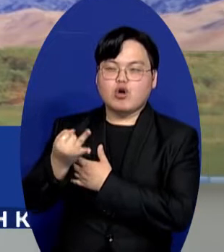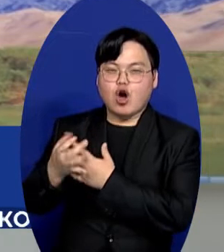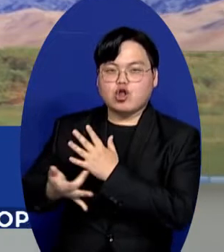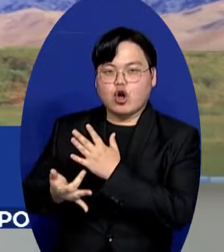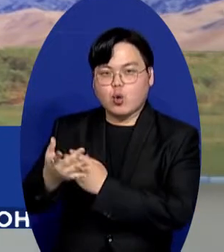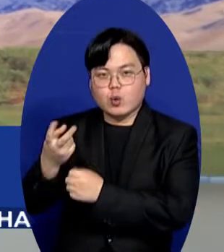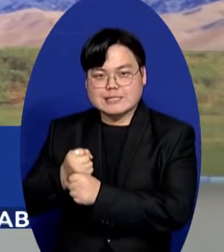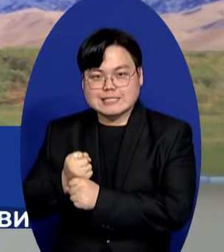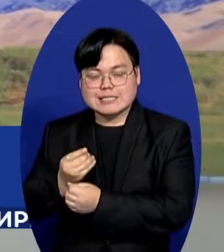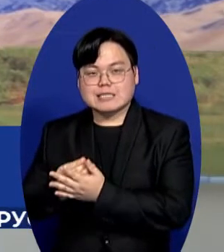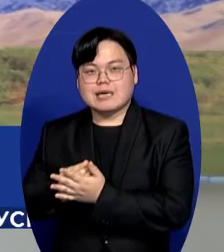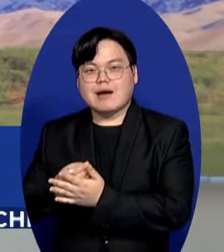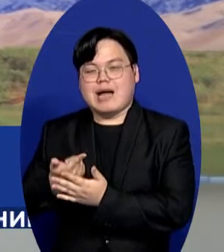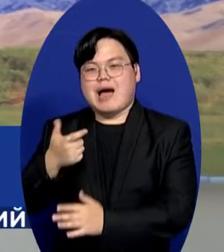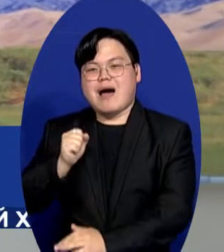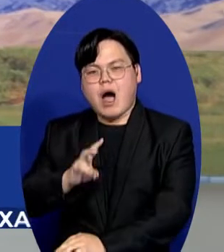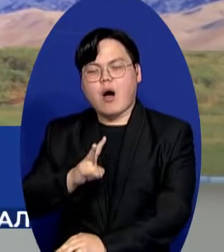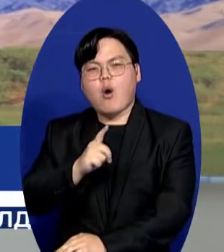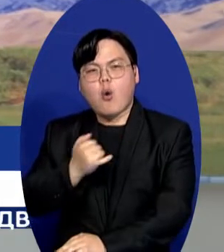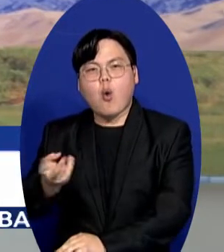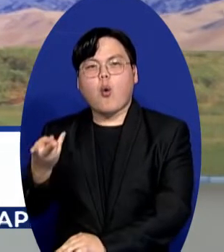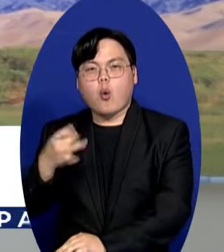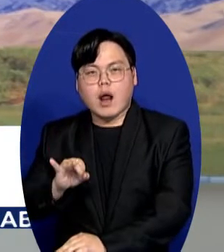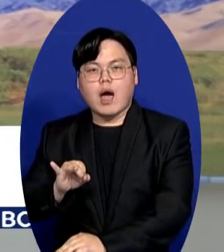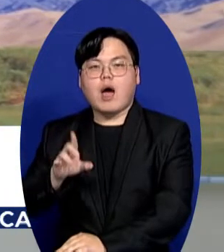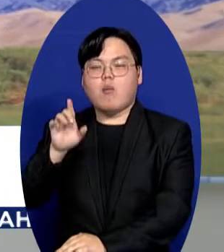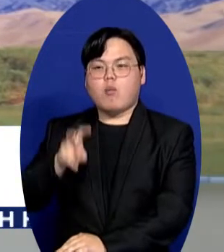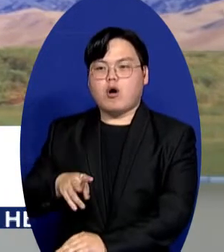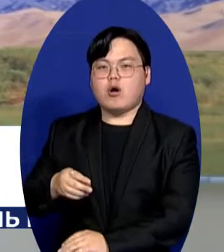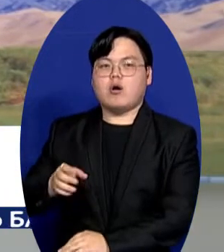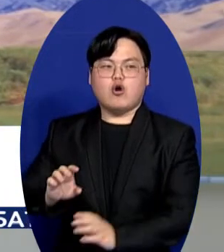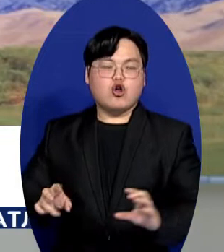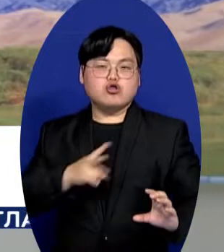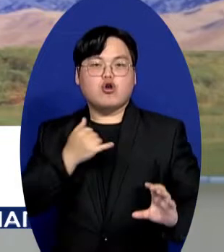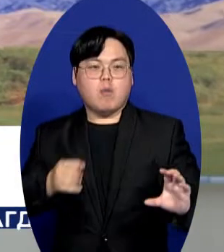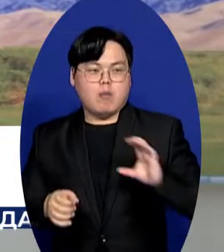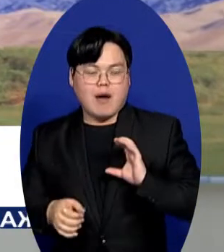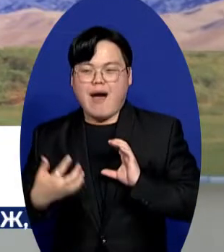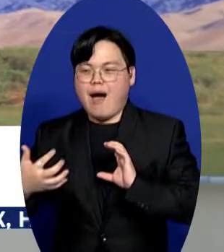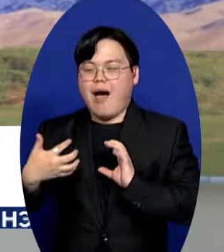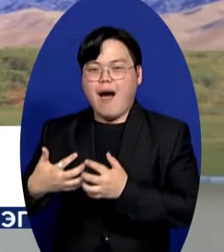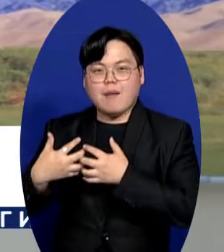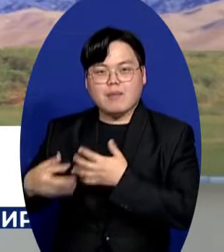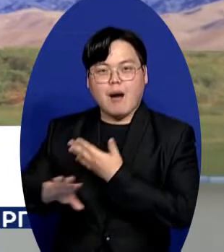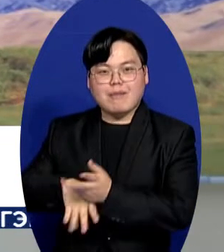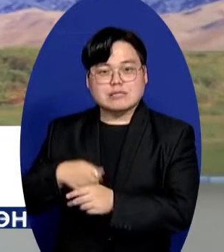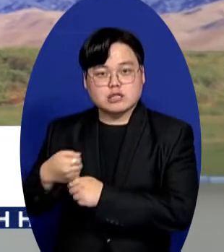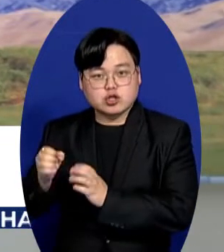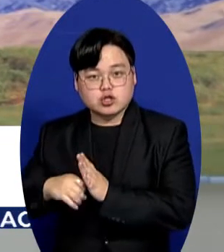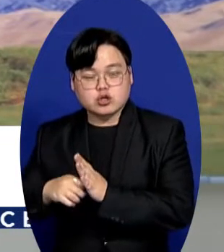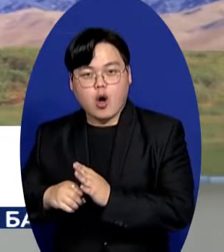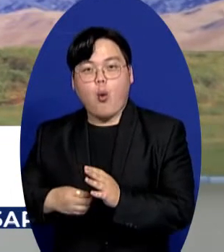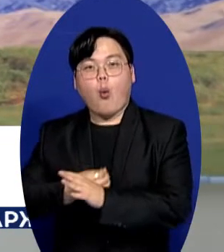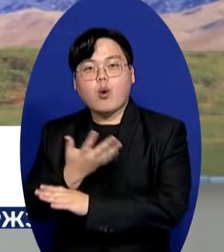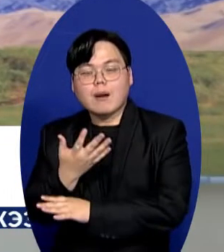ялангуяа одоо хөв цөөрөн байхгүй ган гачиг болсон ийм үед бол яг тэр орж ирсэн орлогыг тухайн амтныг хамгаалахад нь зарцуулах хэрэгтэй. За мөн байгалийн ургамлыг бид